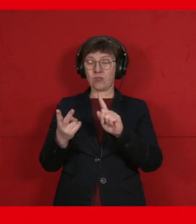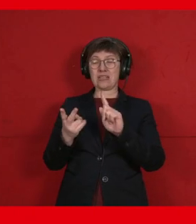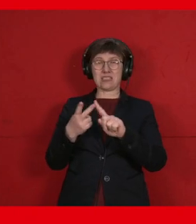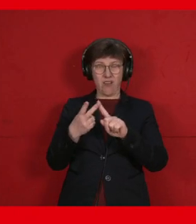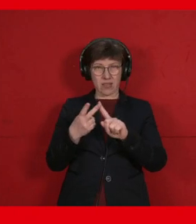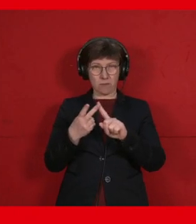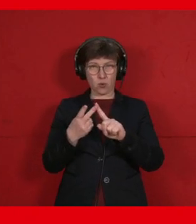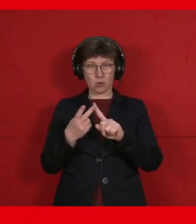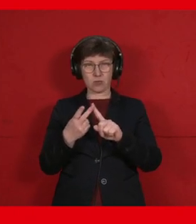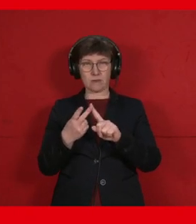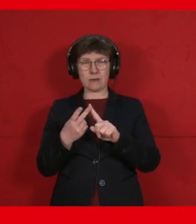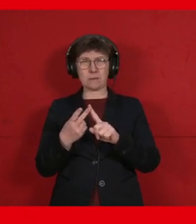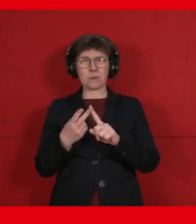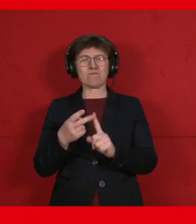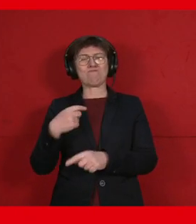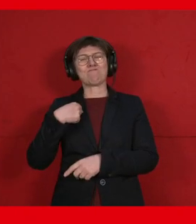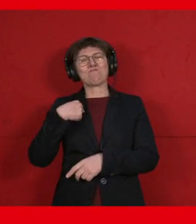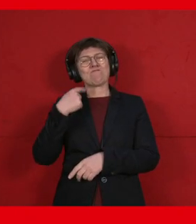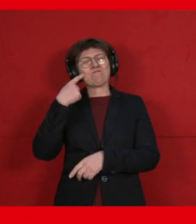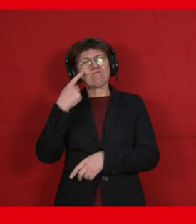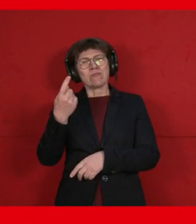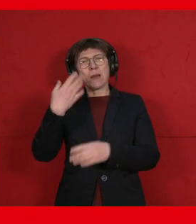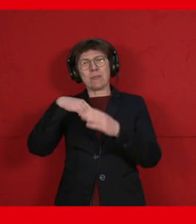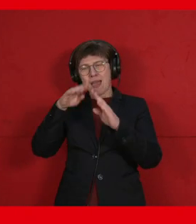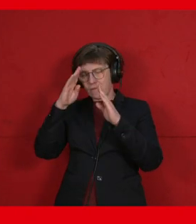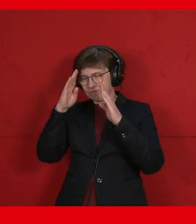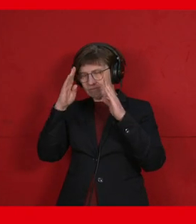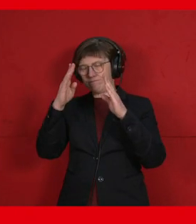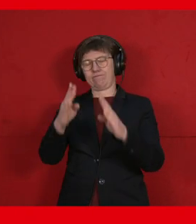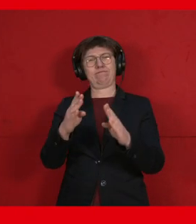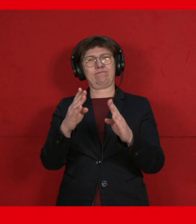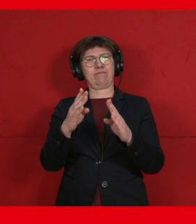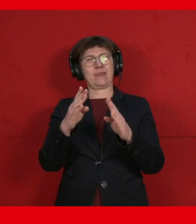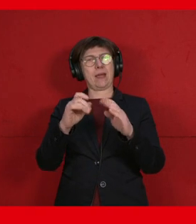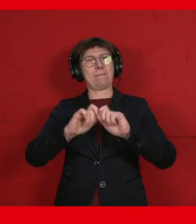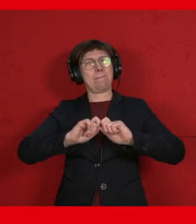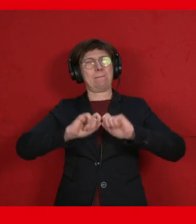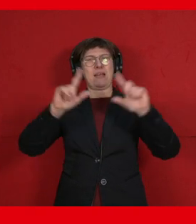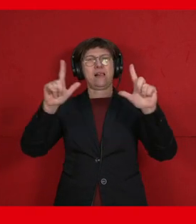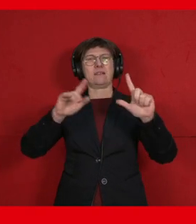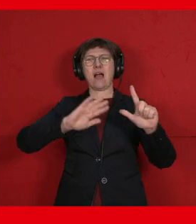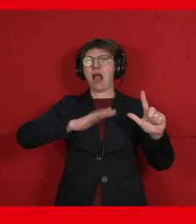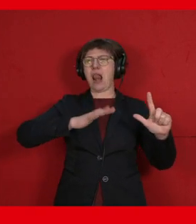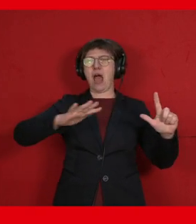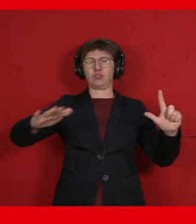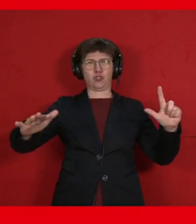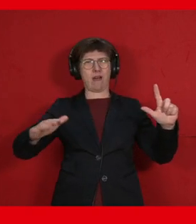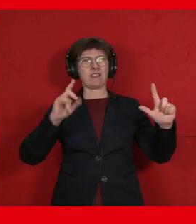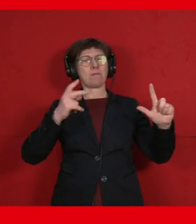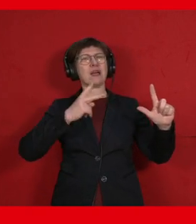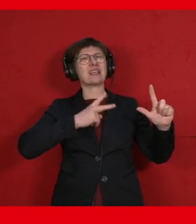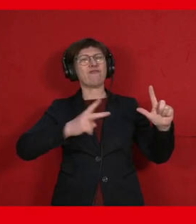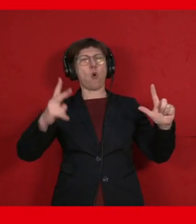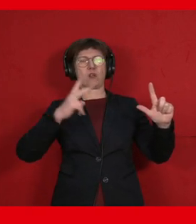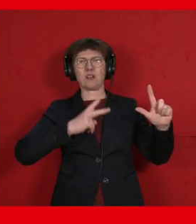zweiter Punkt, ich glaube, dass wir uns sehr stark an ein Bild von Landschaft